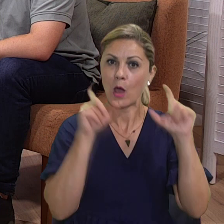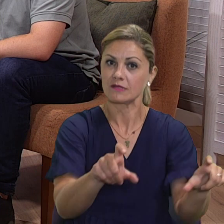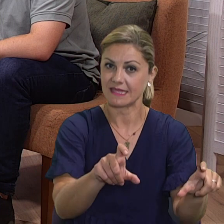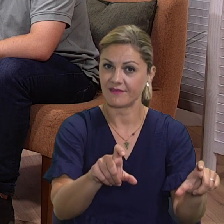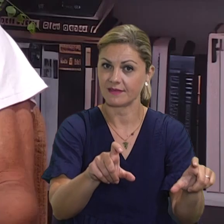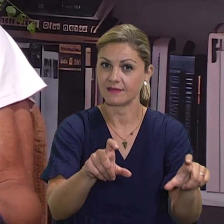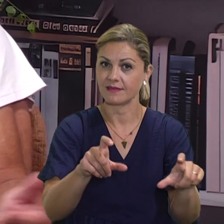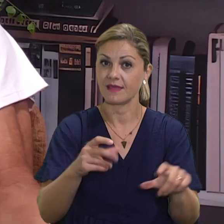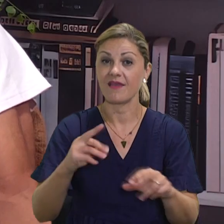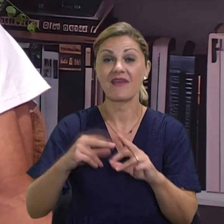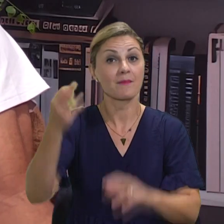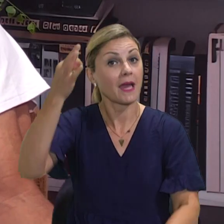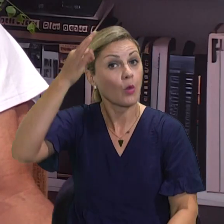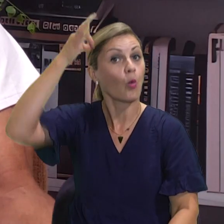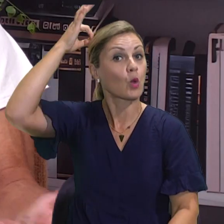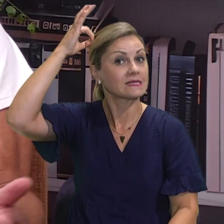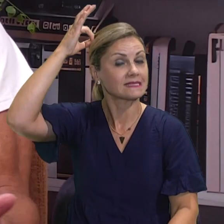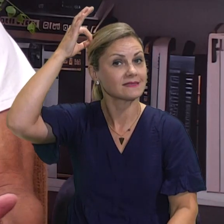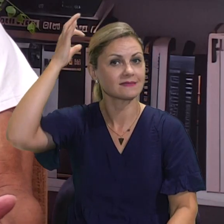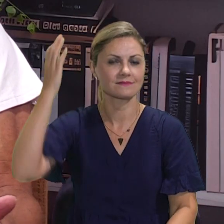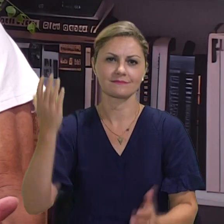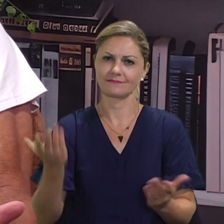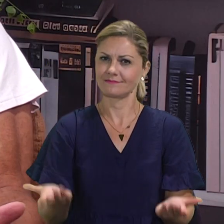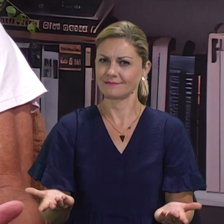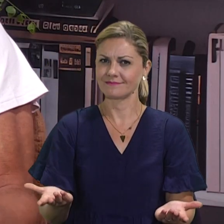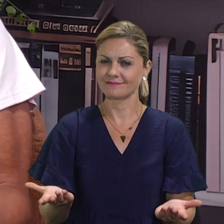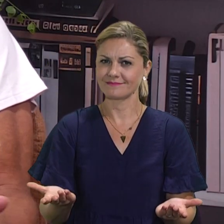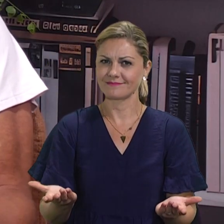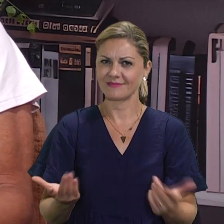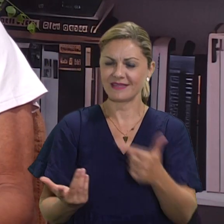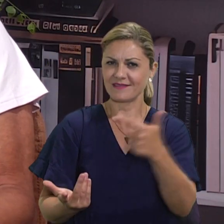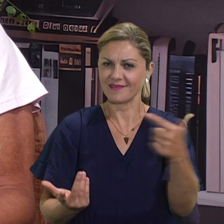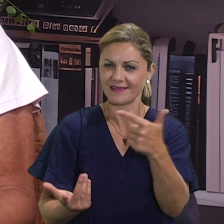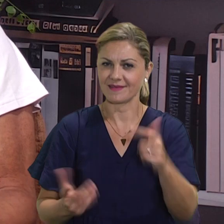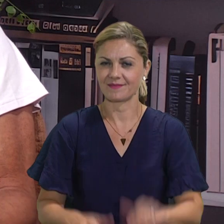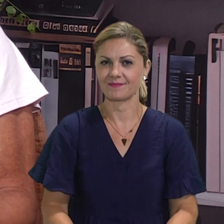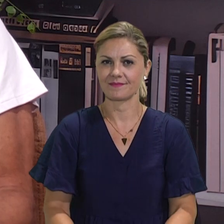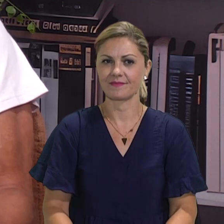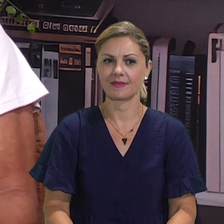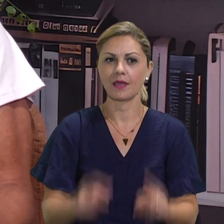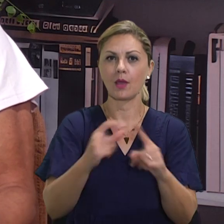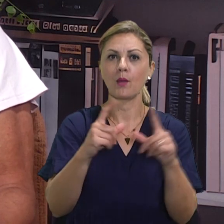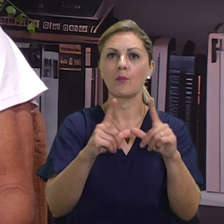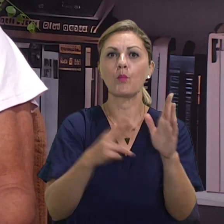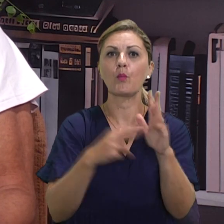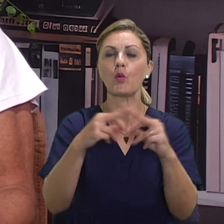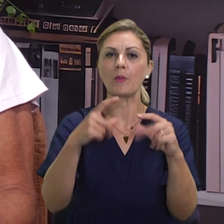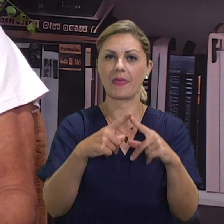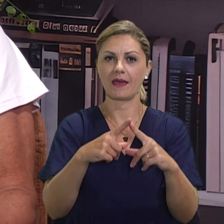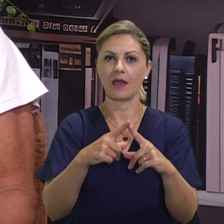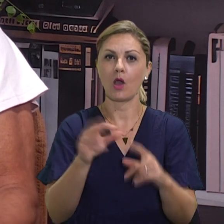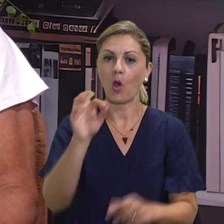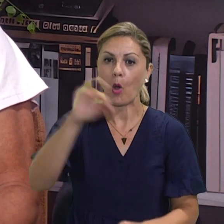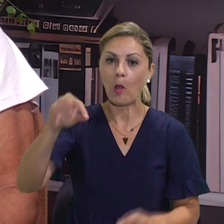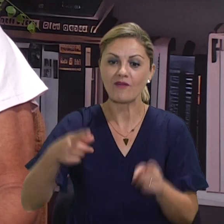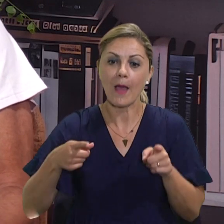fermaj. Fermaj je zaustavi se, a fermaj je ukosnica. Znači, stani, pala ti ukosnica. Ili riječ